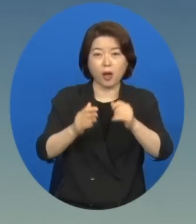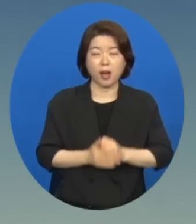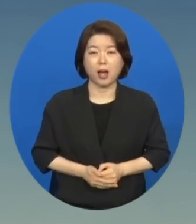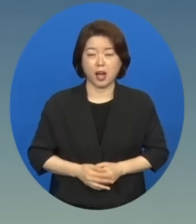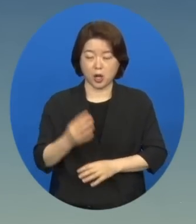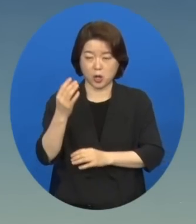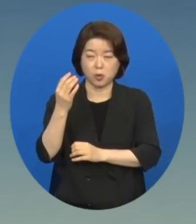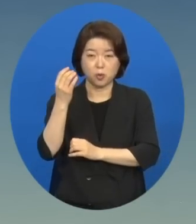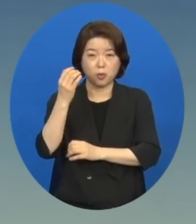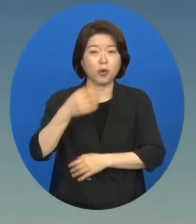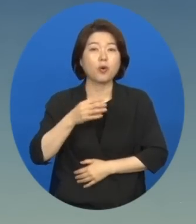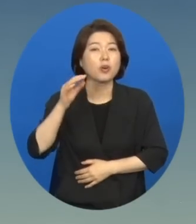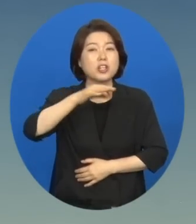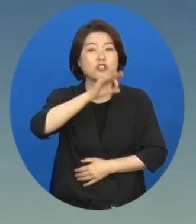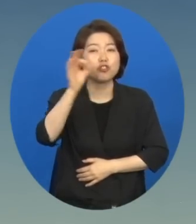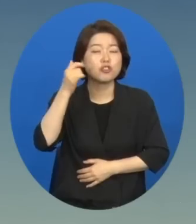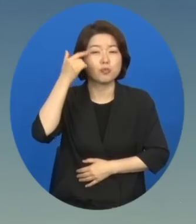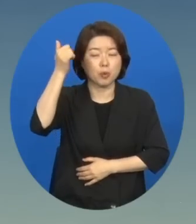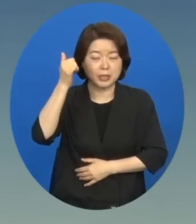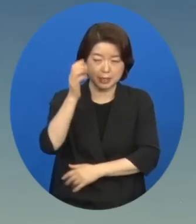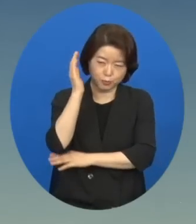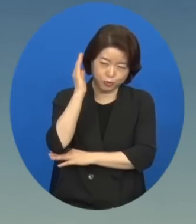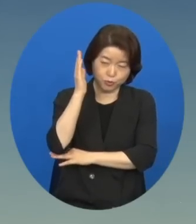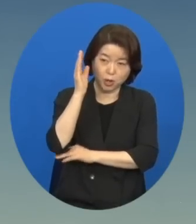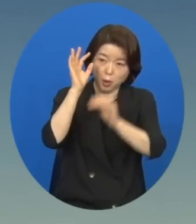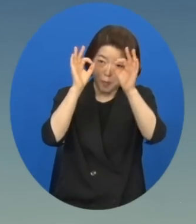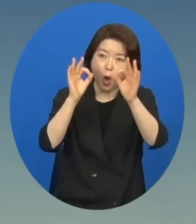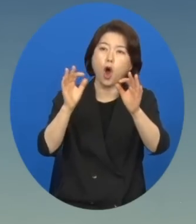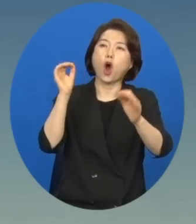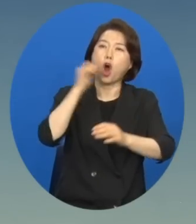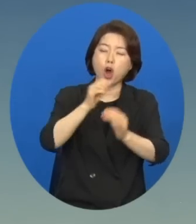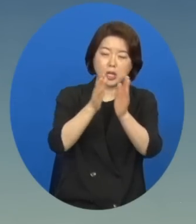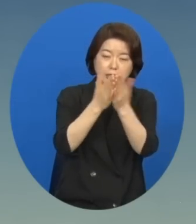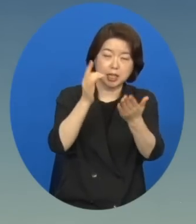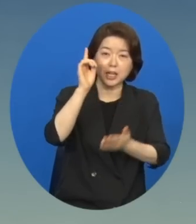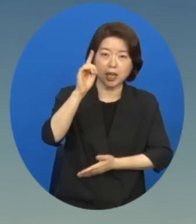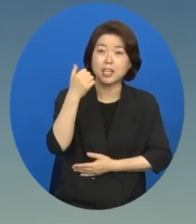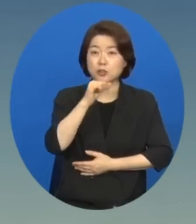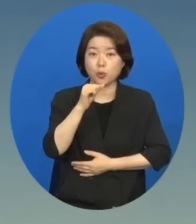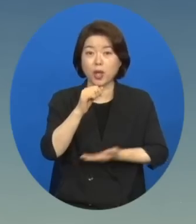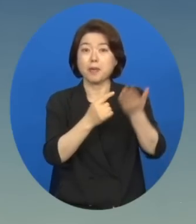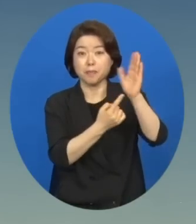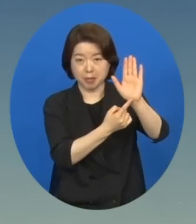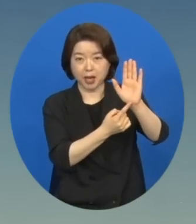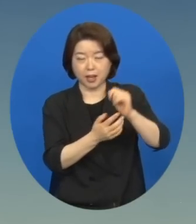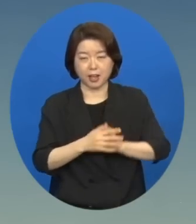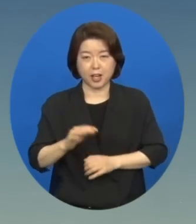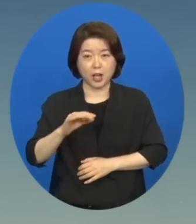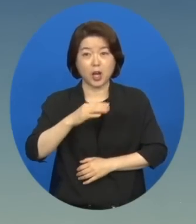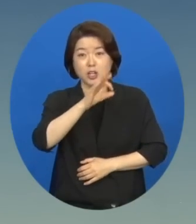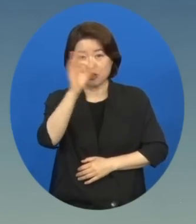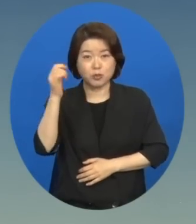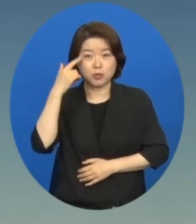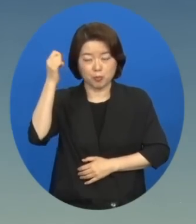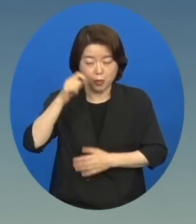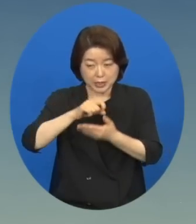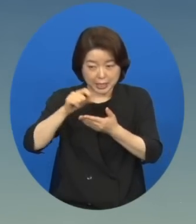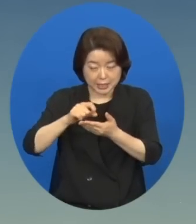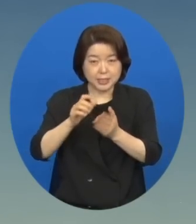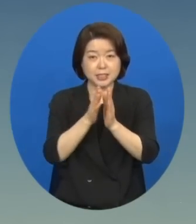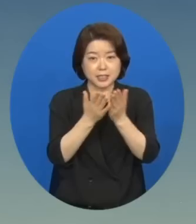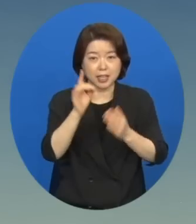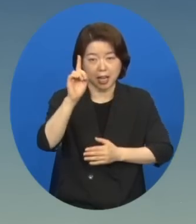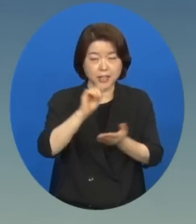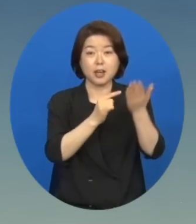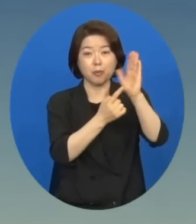원로 목사님, 유기성 목사님 설교를 듣다가 책이 소개가 하나 된 거예요. 목사님이 쓰신 책이. 그런데